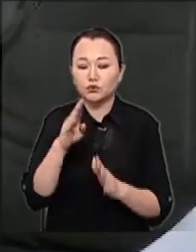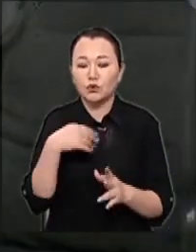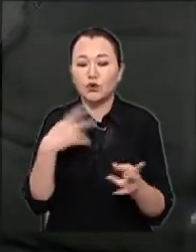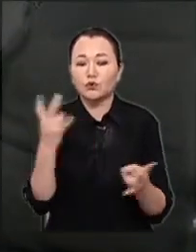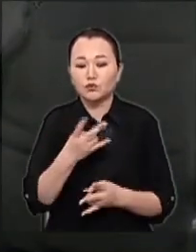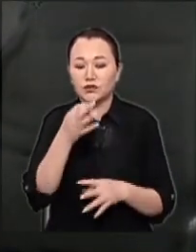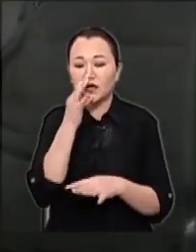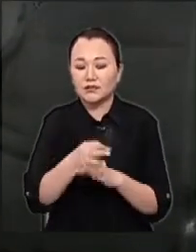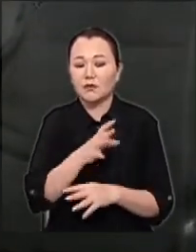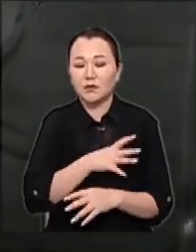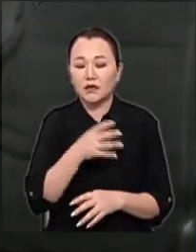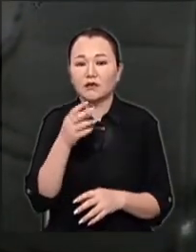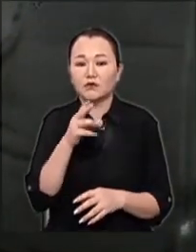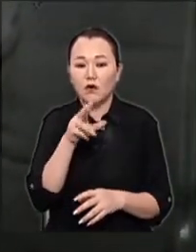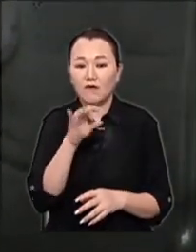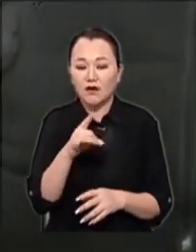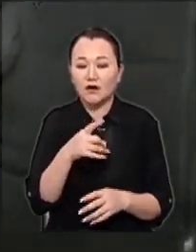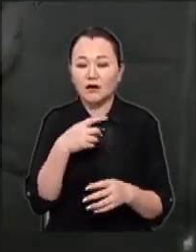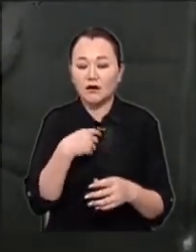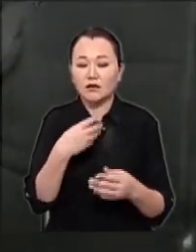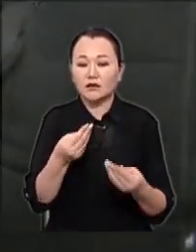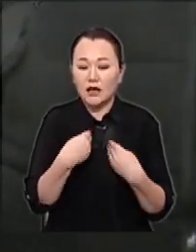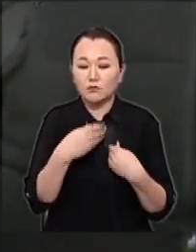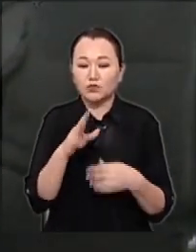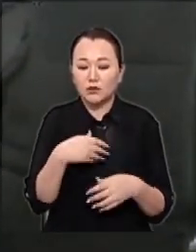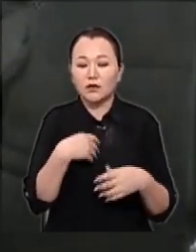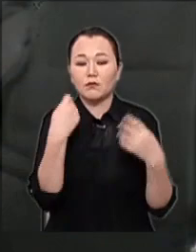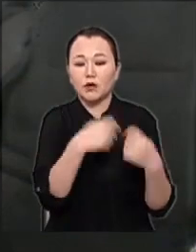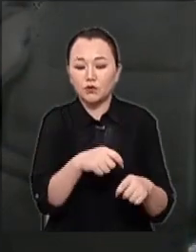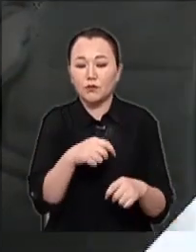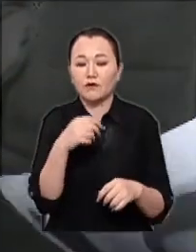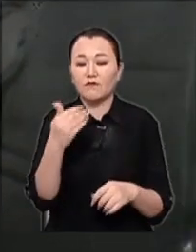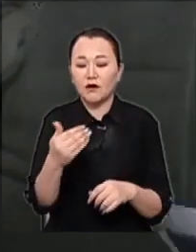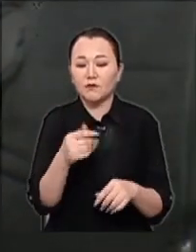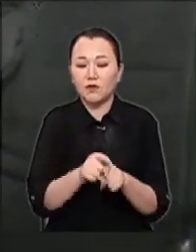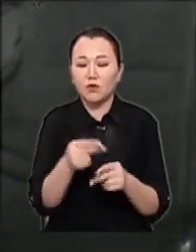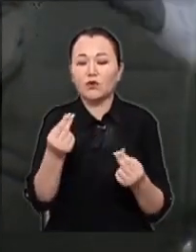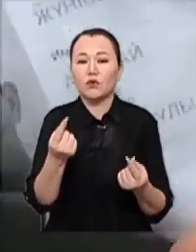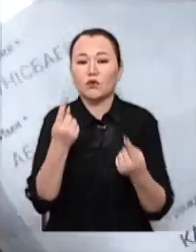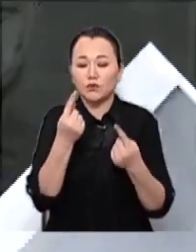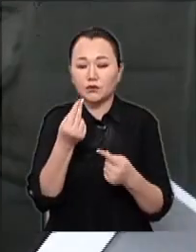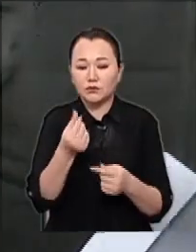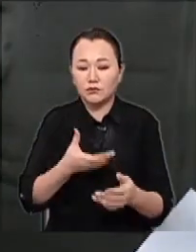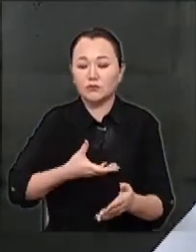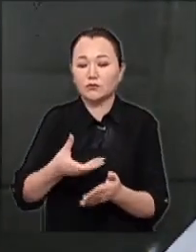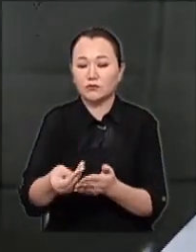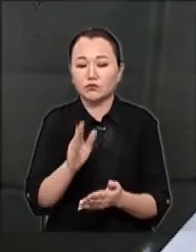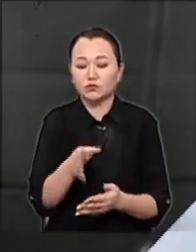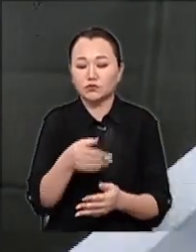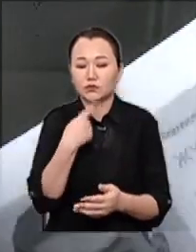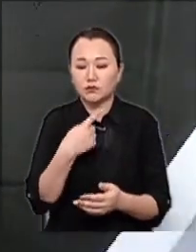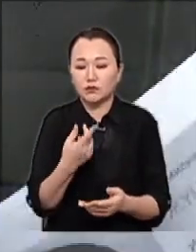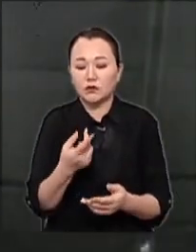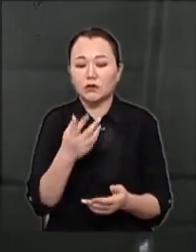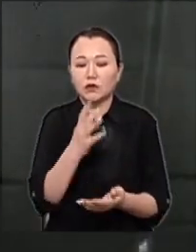dedi. Bırak tavarını mağam beresiz dedi. Kaytadan ötkizemiz de sizge sonday krupne suma alıp beremiz dedi. Çıkıp tır deyip